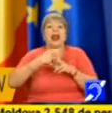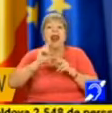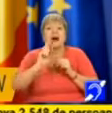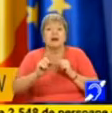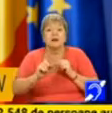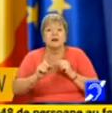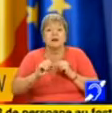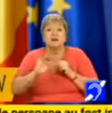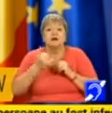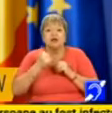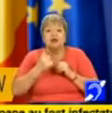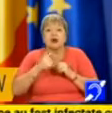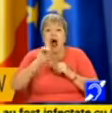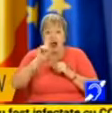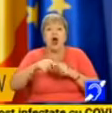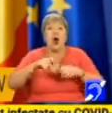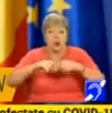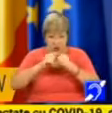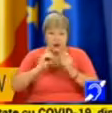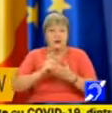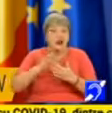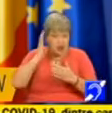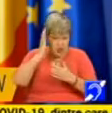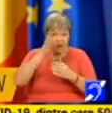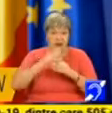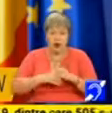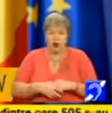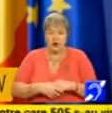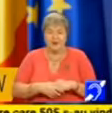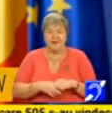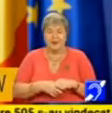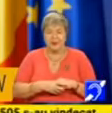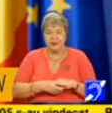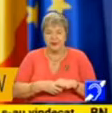așa se va întâmpla și în continuare.